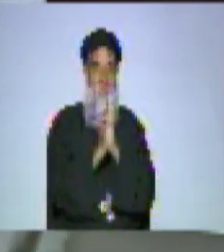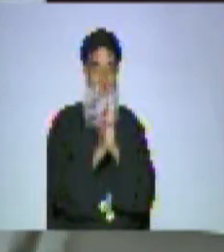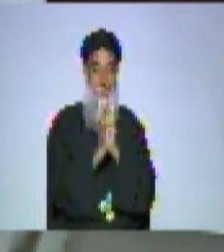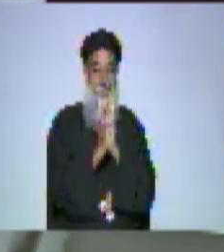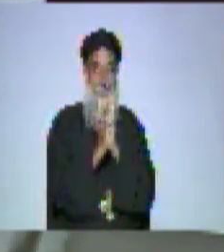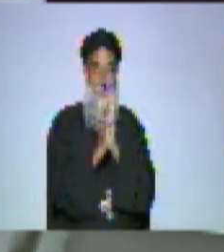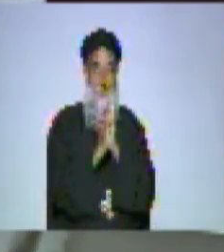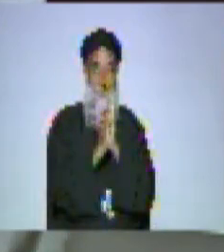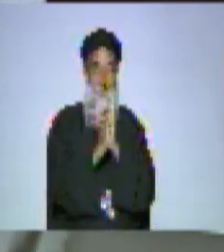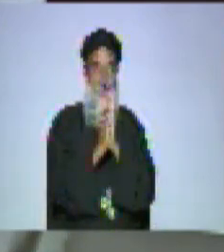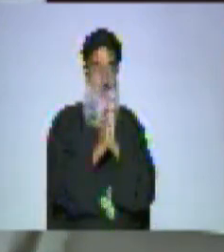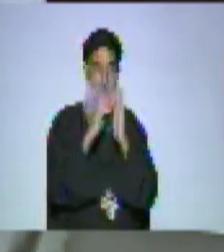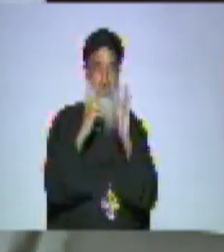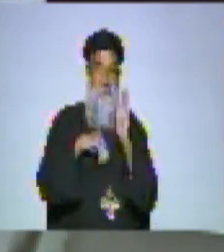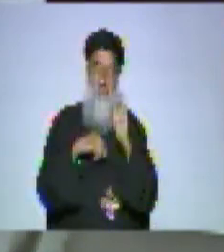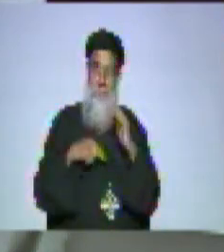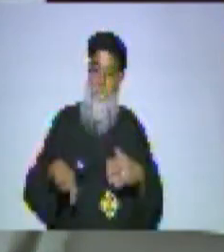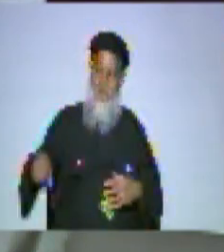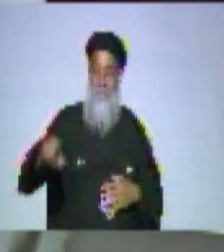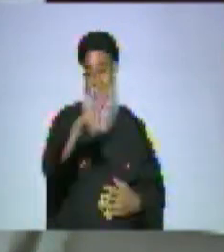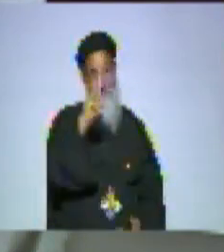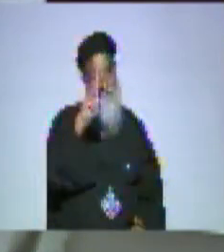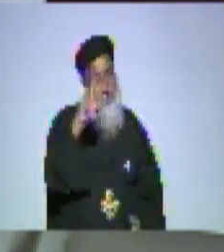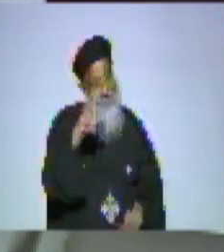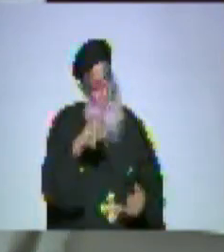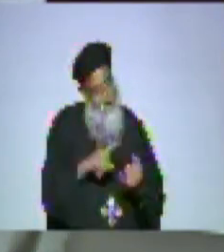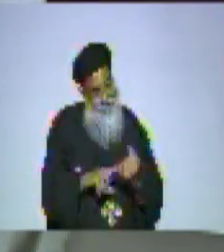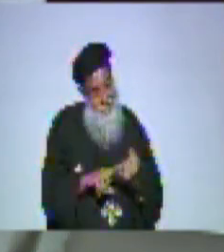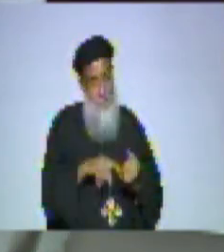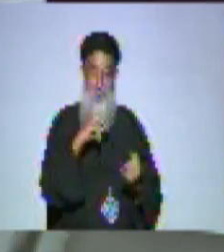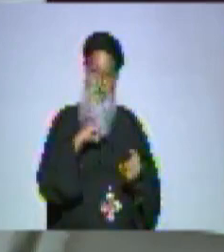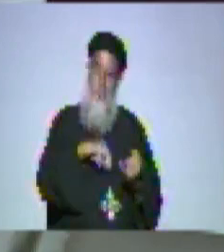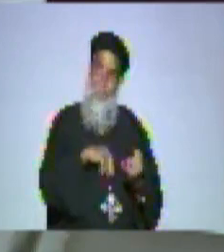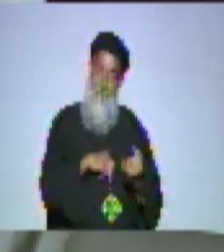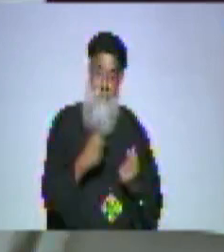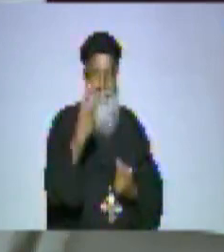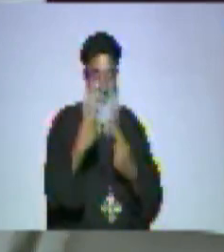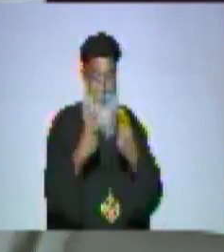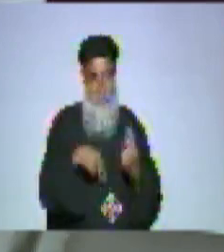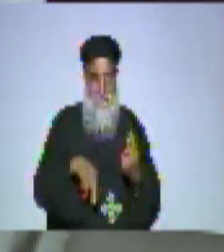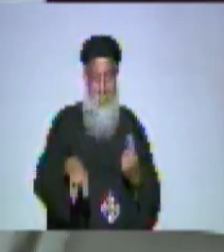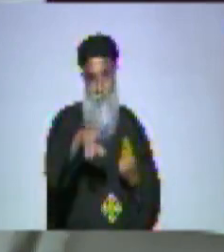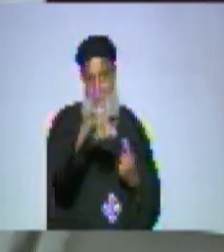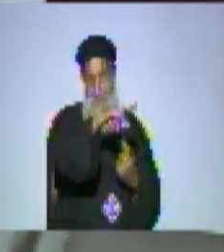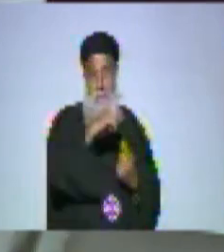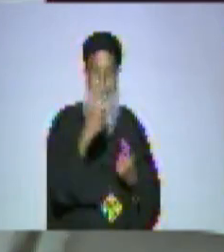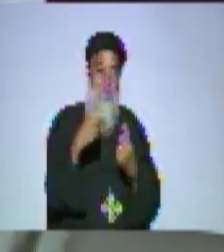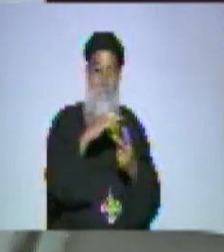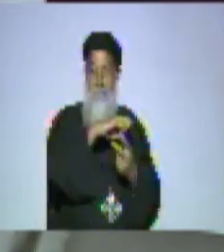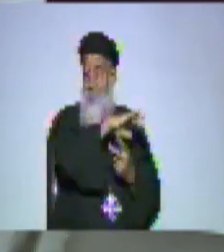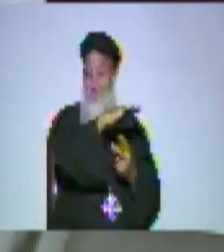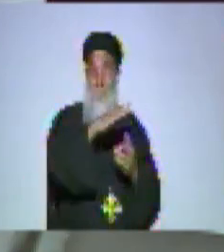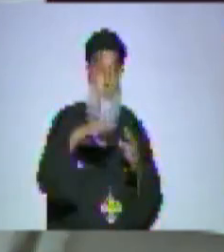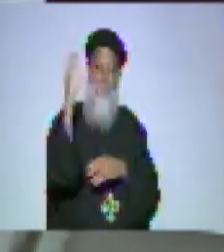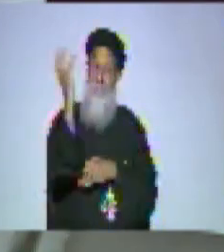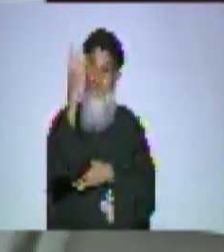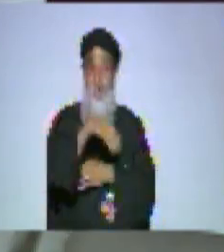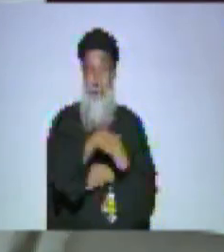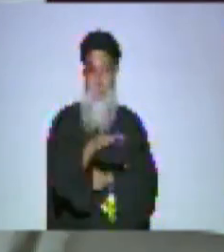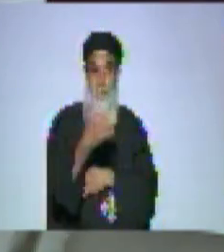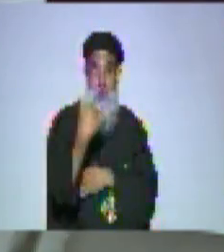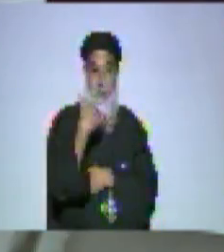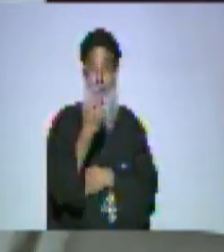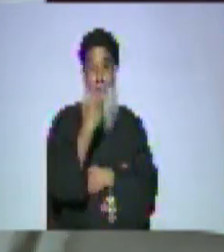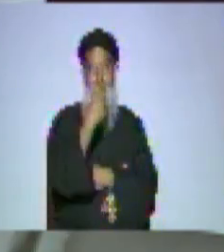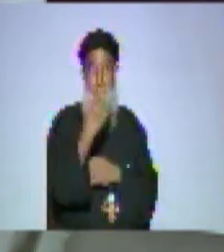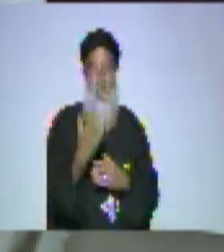من اجل احتياجنا للمياه والعشب والزروع يعني من غير